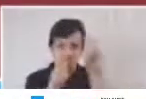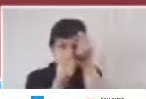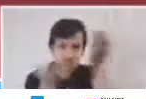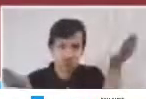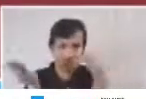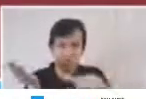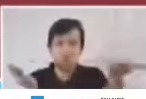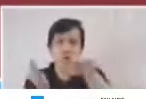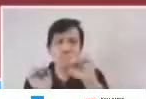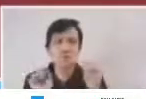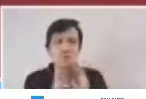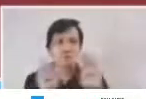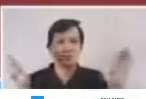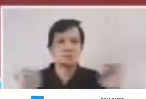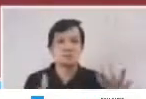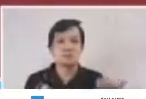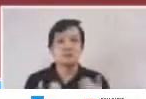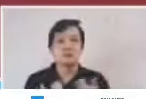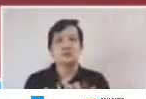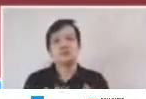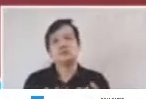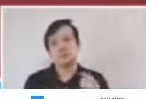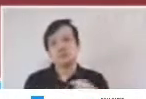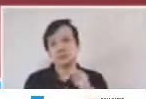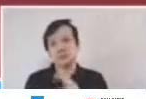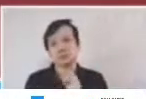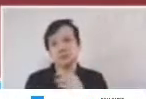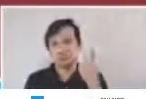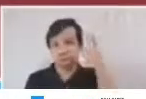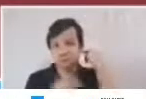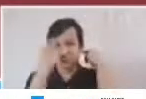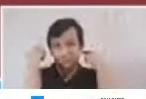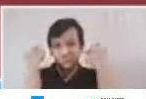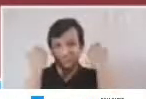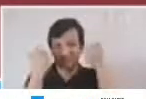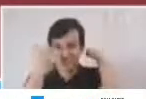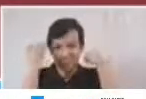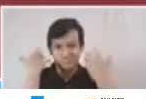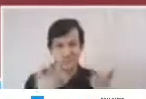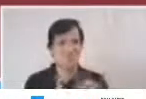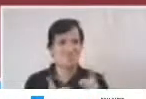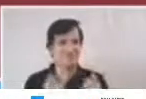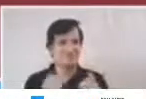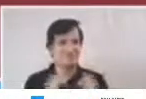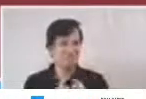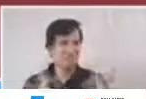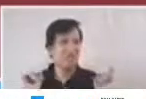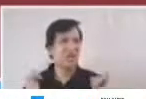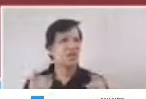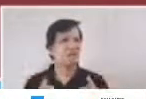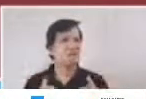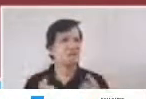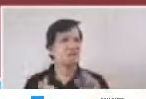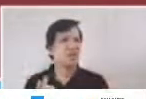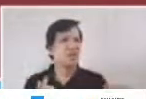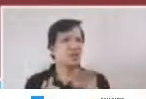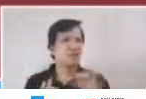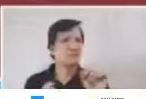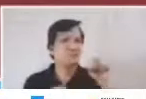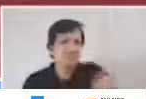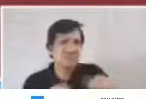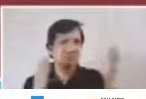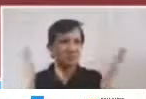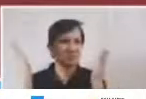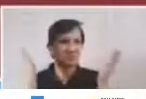Michelle. Yes, magandang araw sa iyo, Yusek Rocky. Magandang araw sa iyo, Yusek Rocky. And of course, kay Secretary Martin